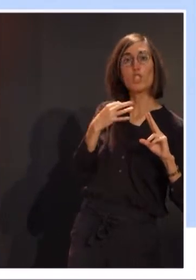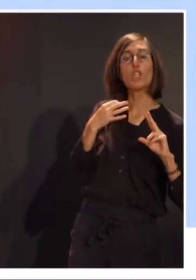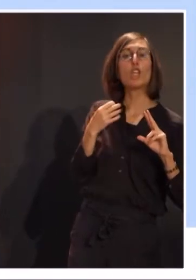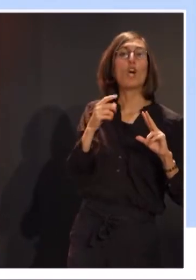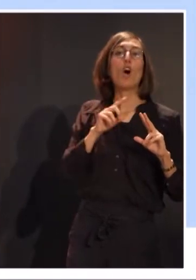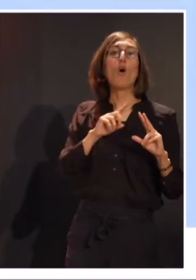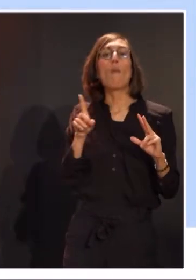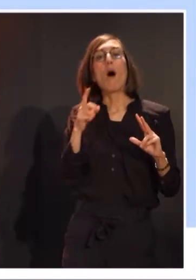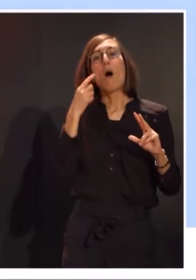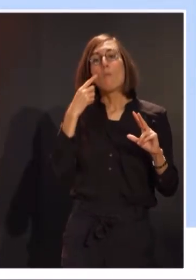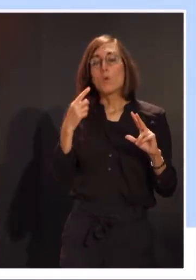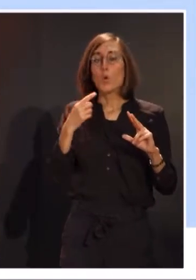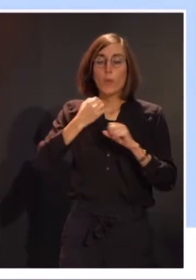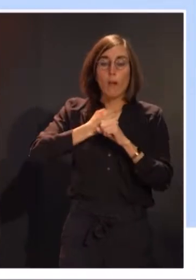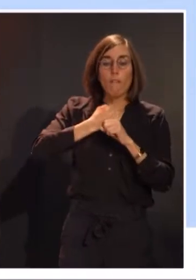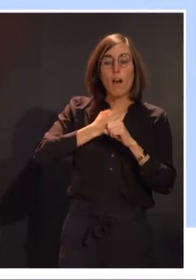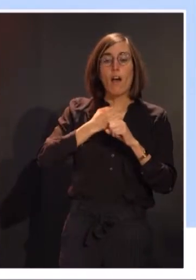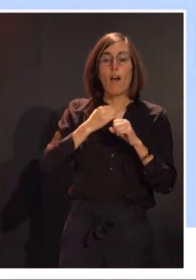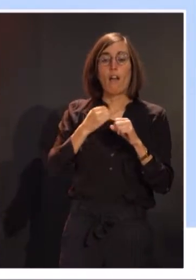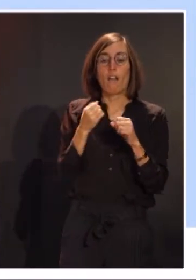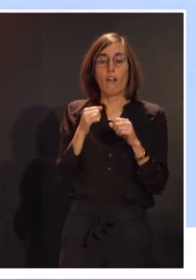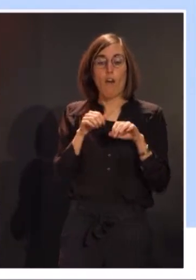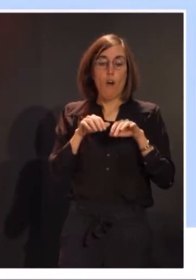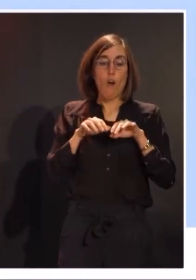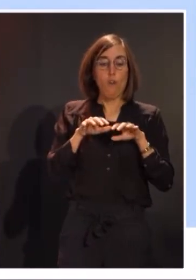des jeux ou pour des petits montages photos.